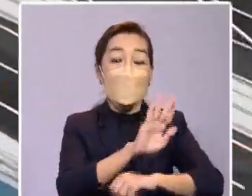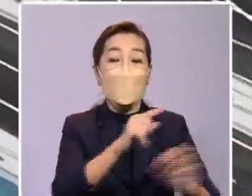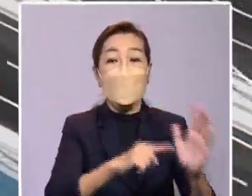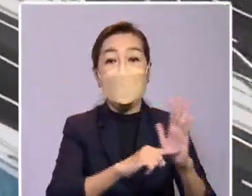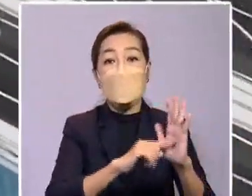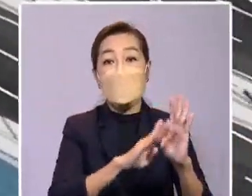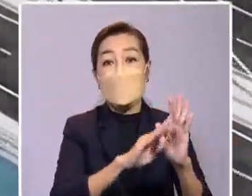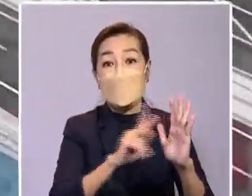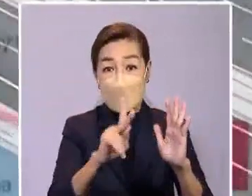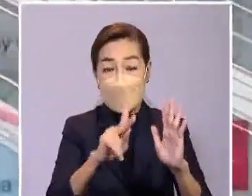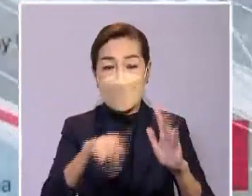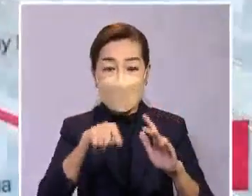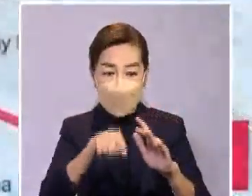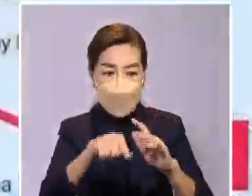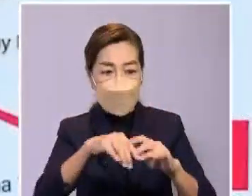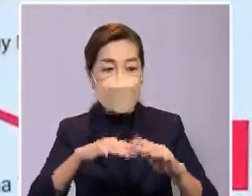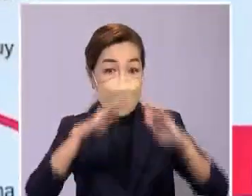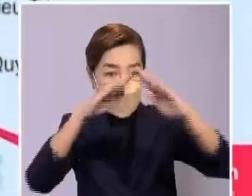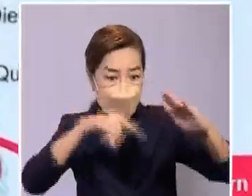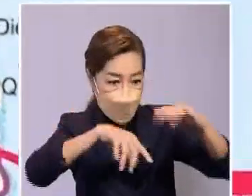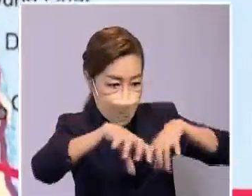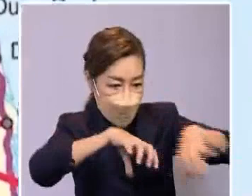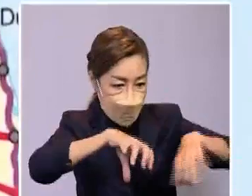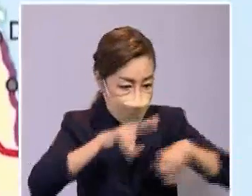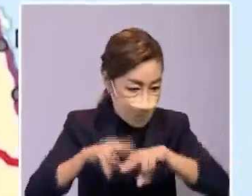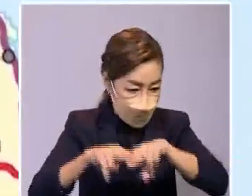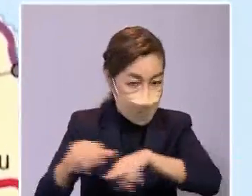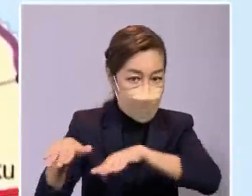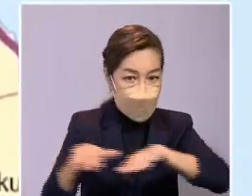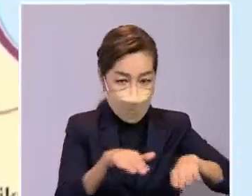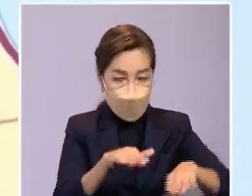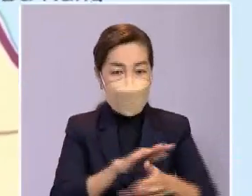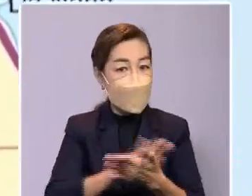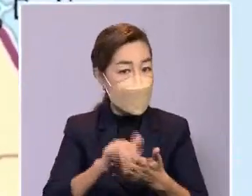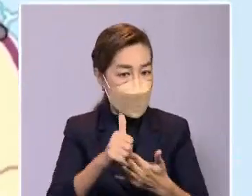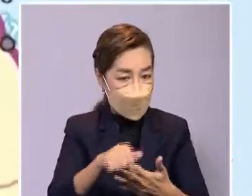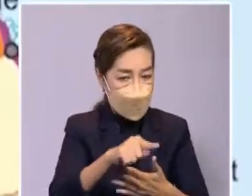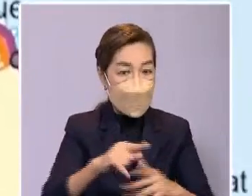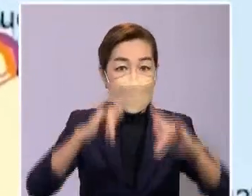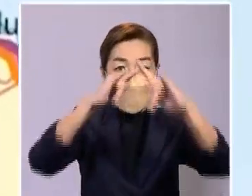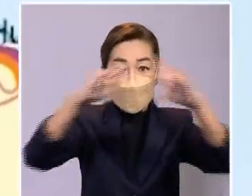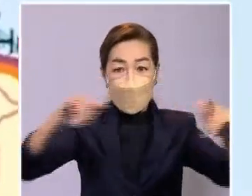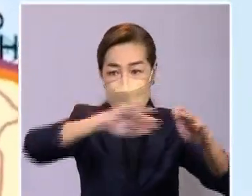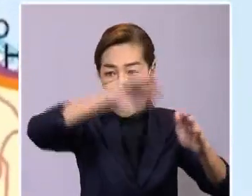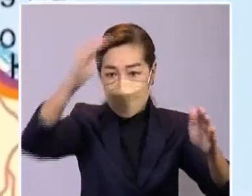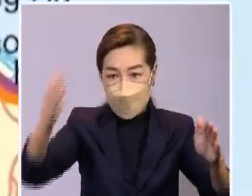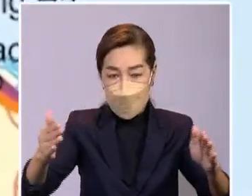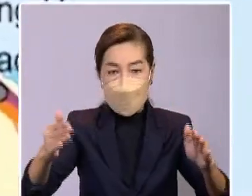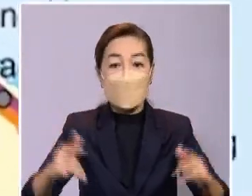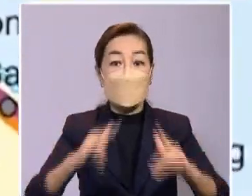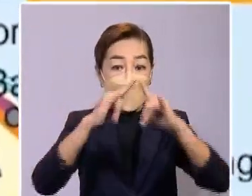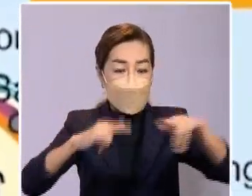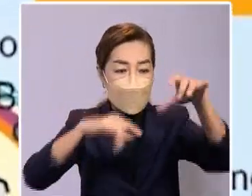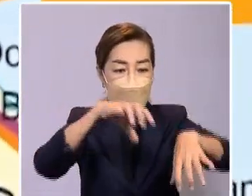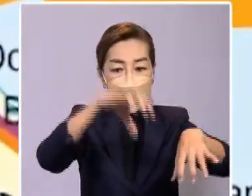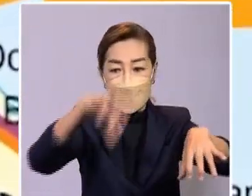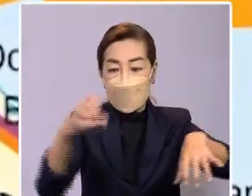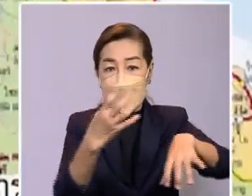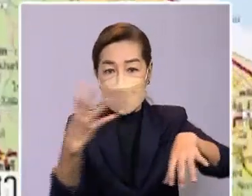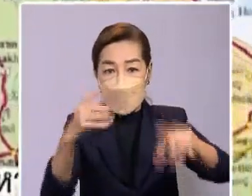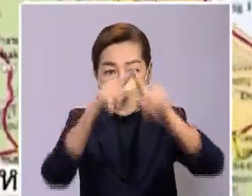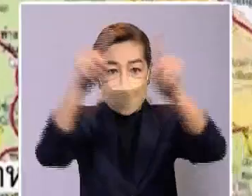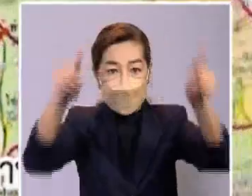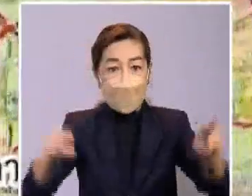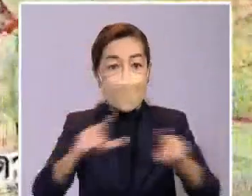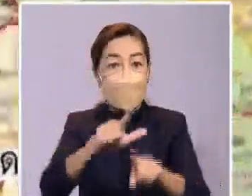าฬการเตรียมการก็เป็นไปได้ด้วยดีนะคะเจ้าหน้าที่ก็มีการจัดเตรียมเต็นท์โดมขนาดใหญ่จำนวน4เต็นท์พร้อมกับจอ LED